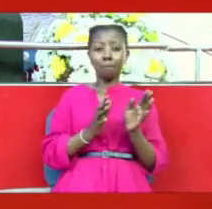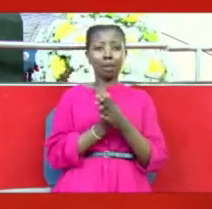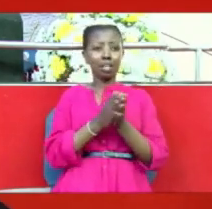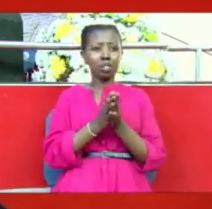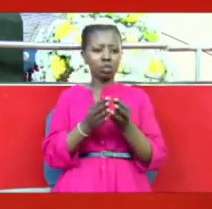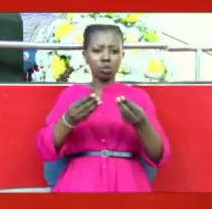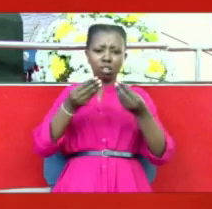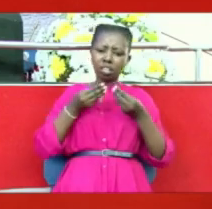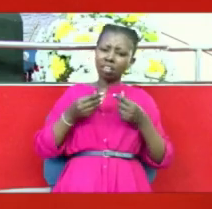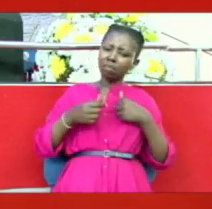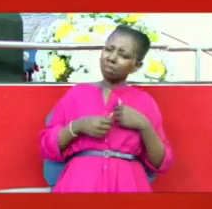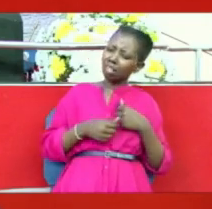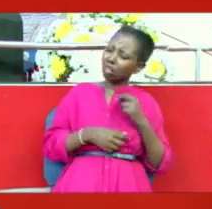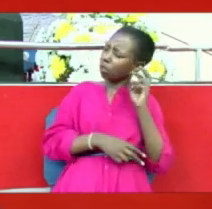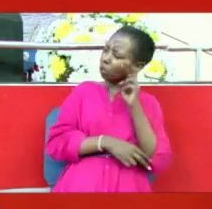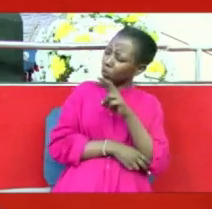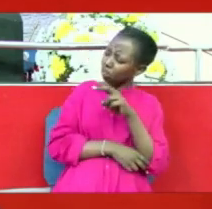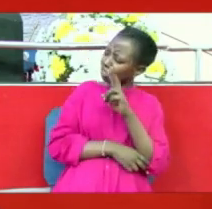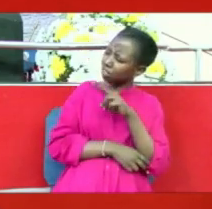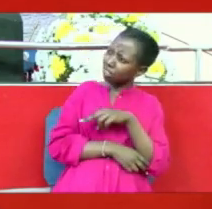kwanza tukamwangalia mara hiyo.